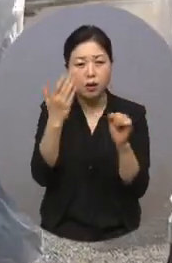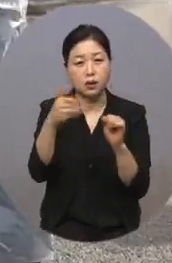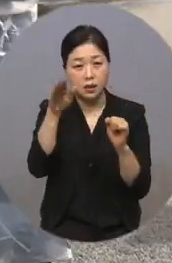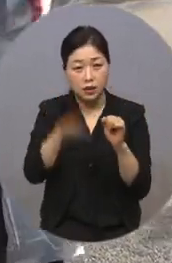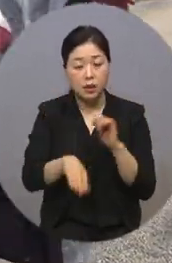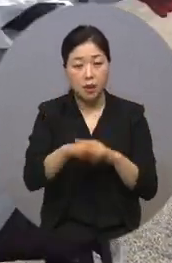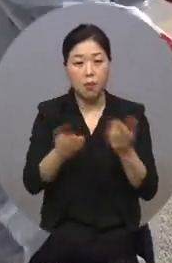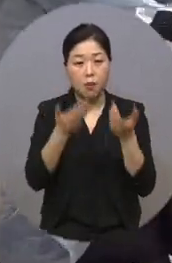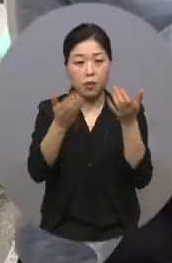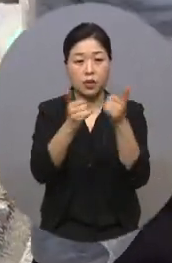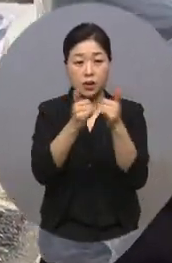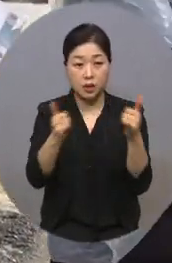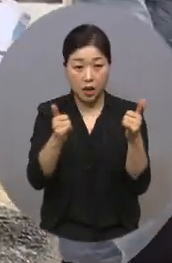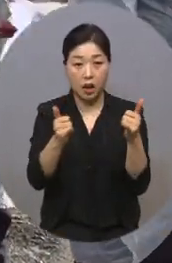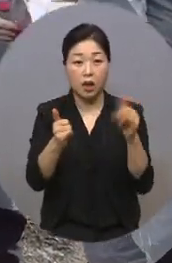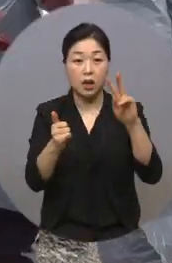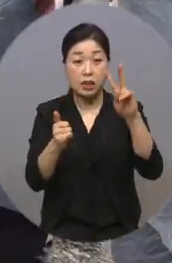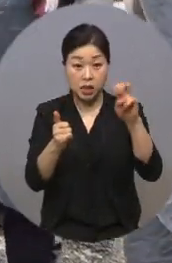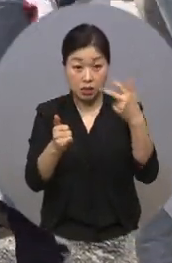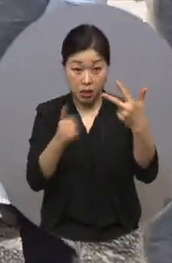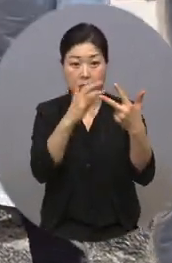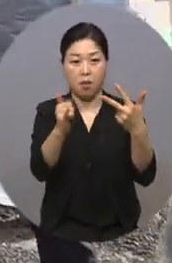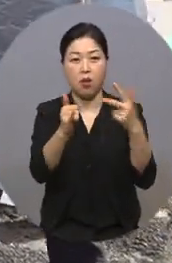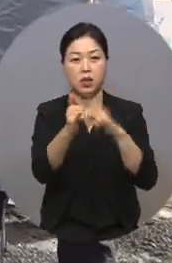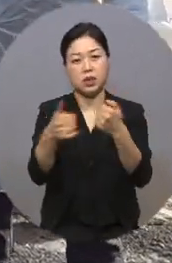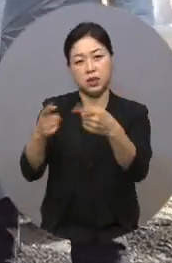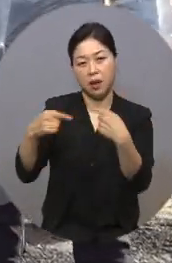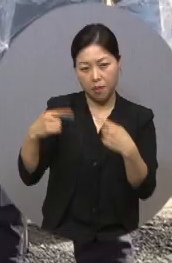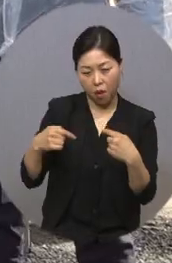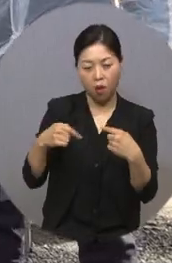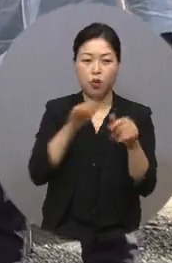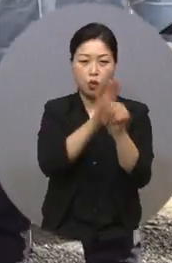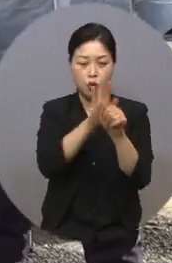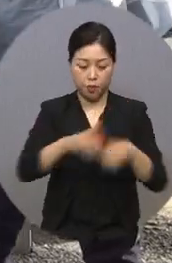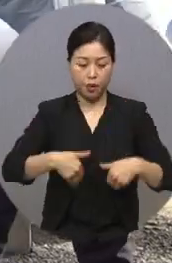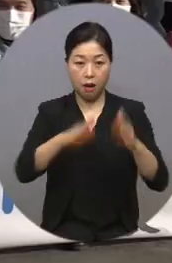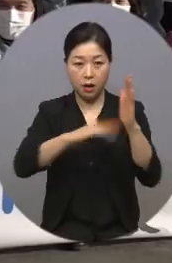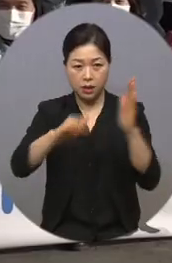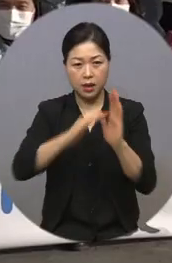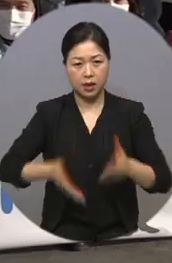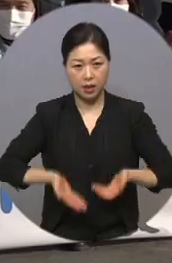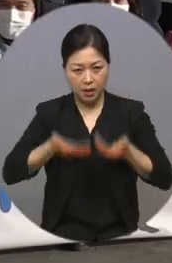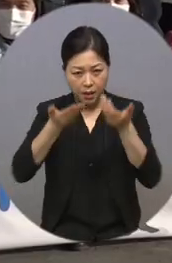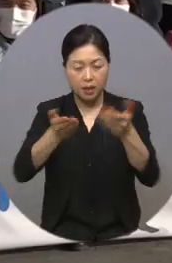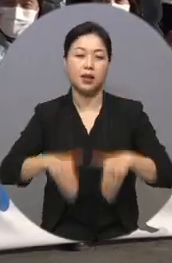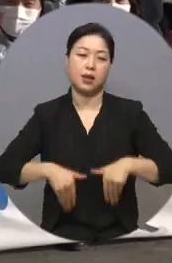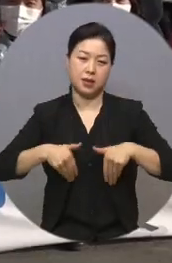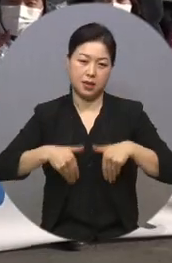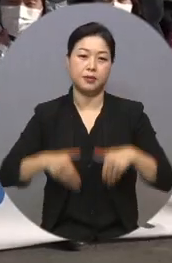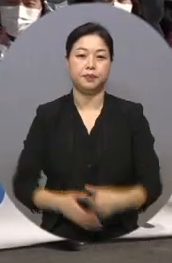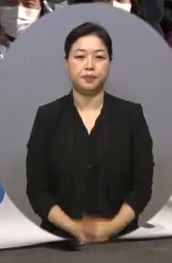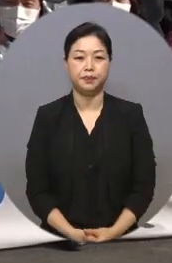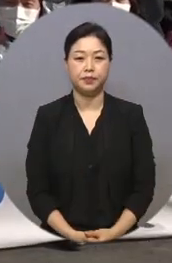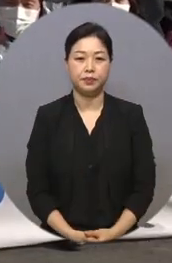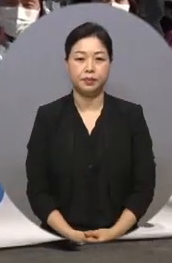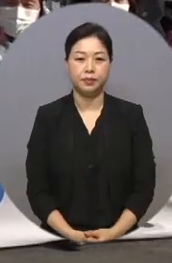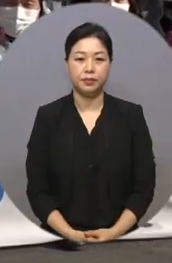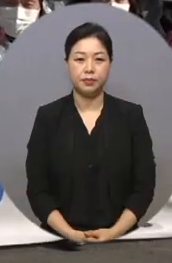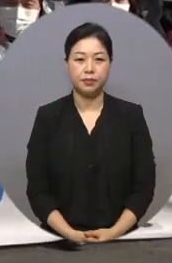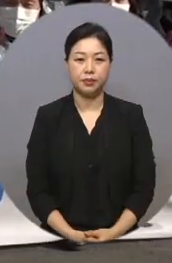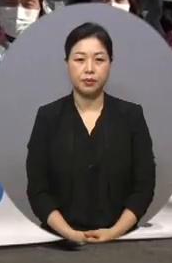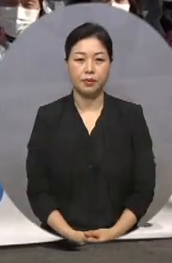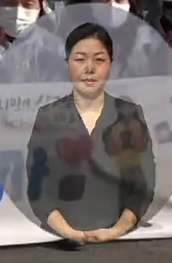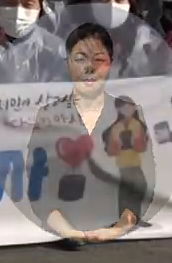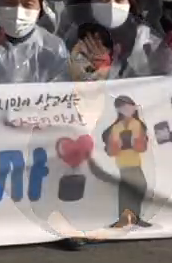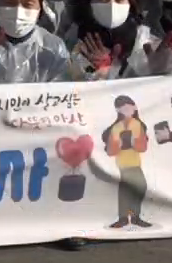봉사자 27여 명이 참여한 가운데 도움이 필요한 가정에게 따뜻함을 전달했습니다. 복지TV 뉴스 김민규입니다.